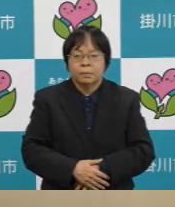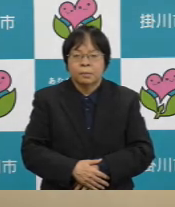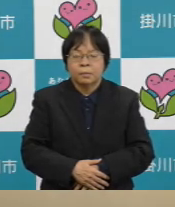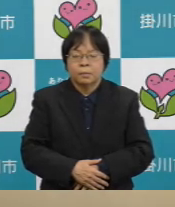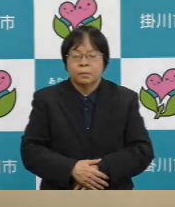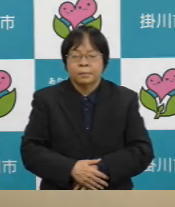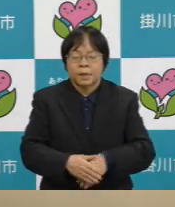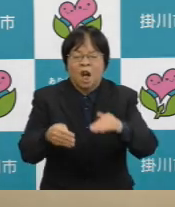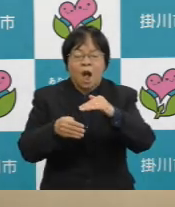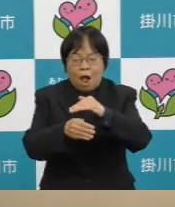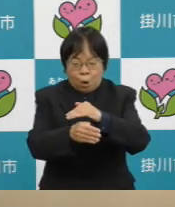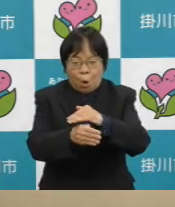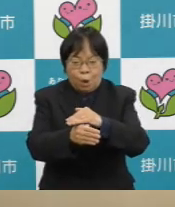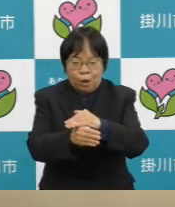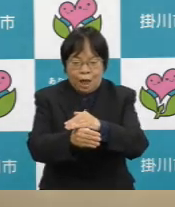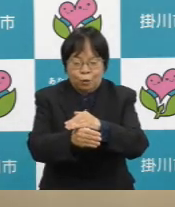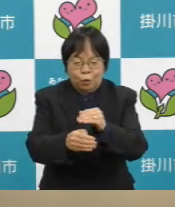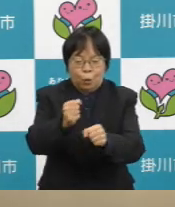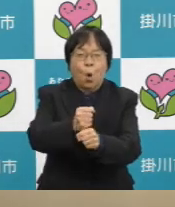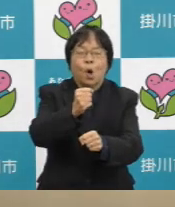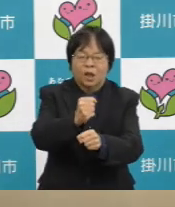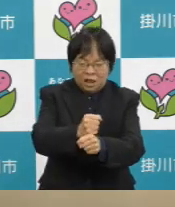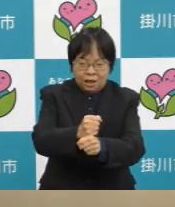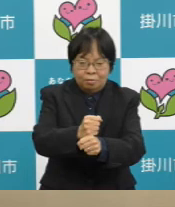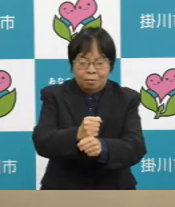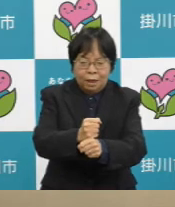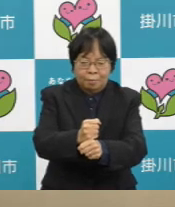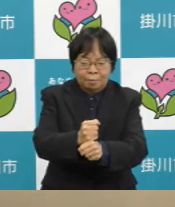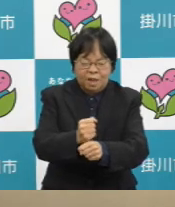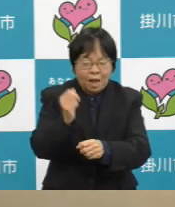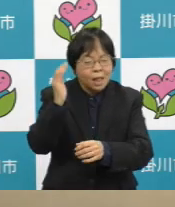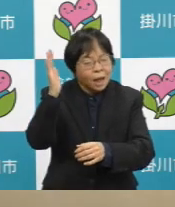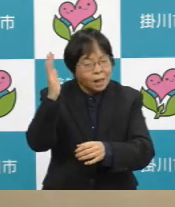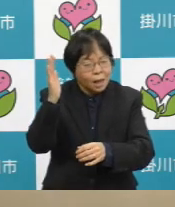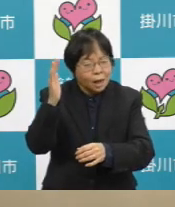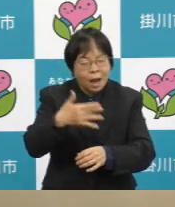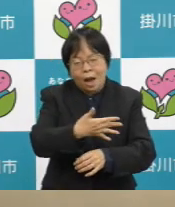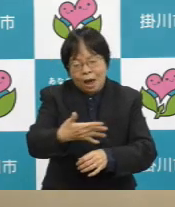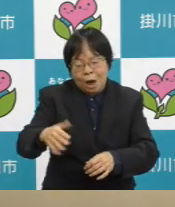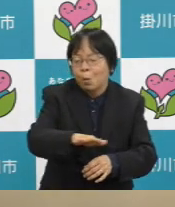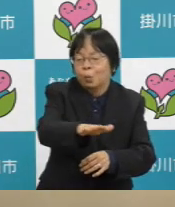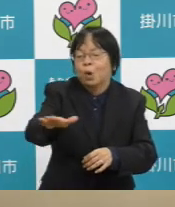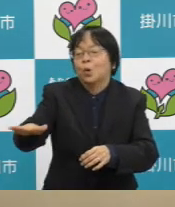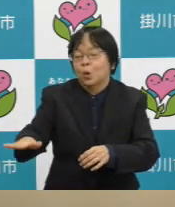工事というのはなかなか流域の皆さんは、